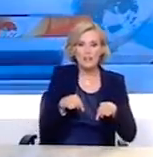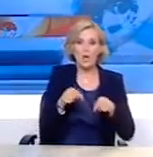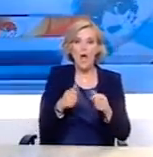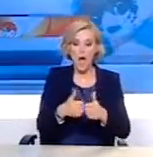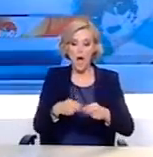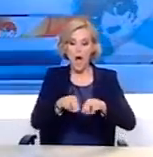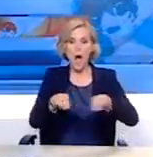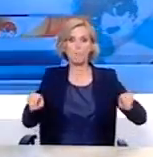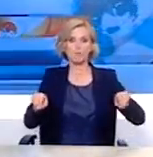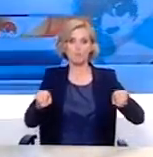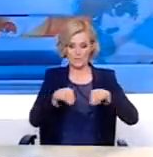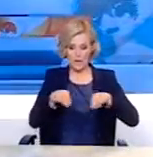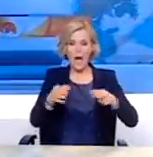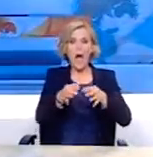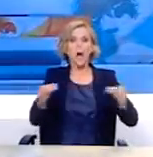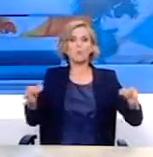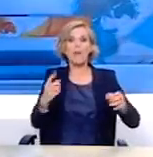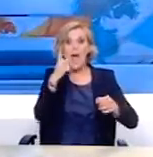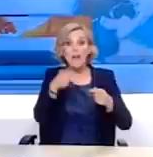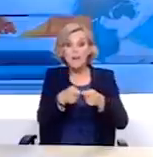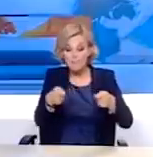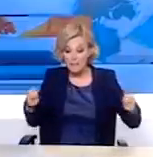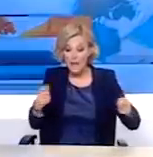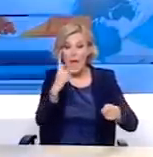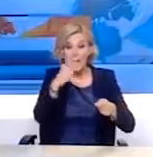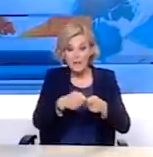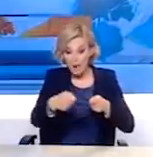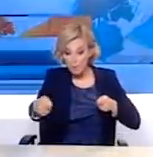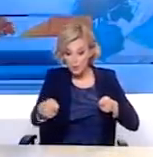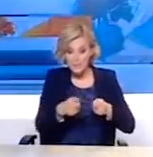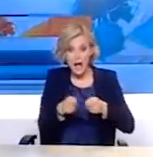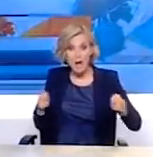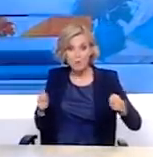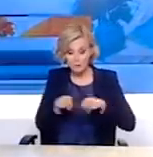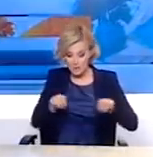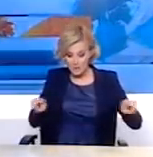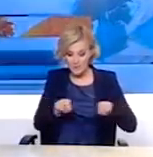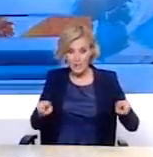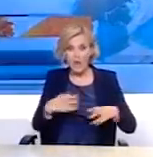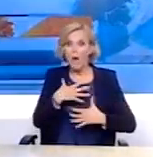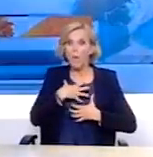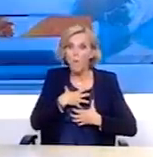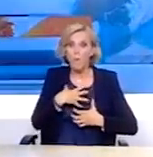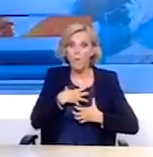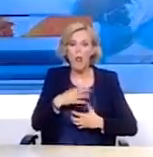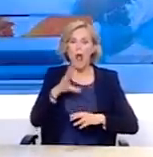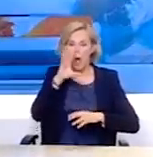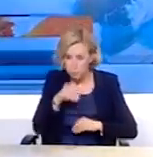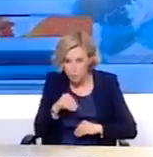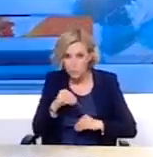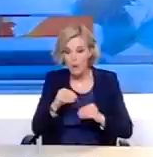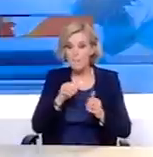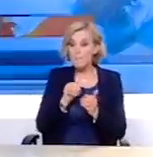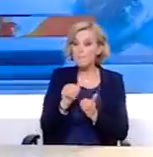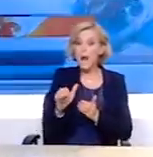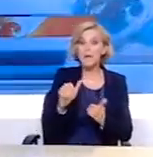φυσική απόσταση τουλάχιστον 1 μέτρο από άλλα άτομα, ιδίως από άτομα με αναπνευστικά συμπτώματα, όπως βήχα και φτάρνισμα, να